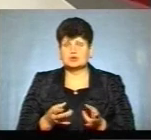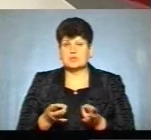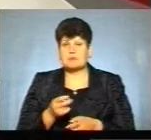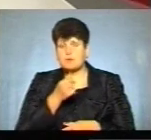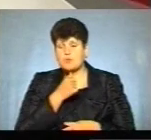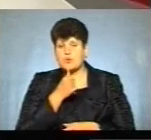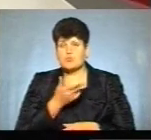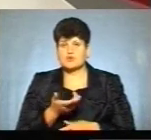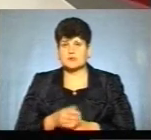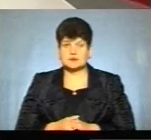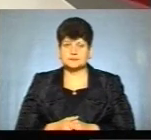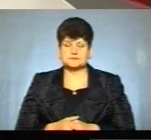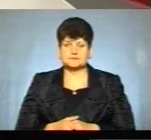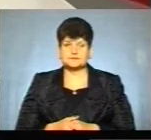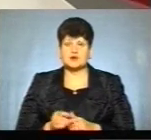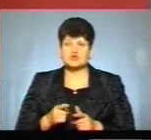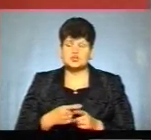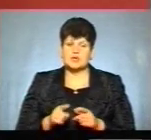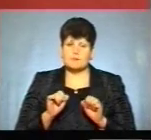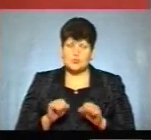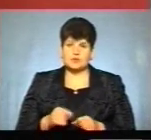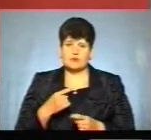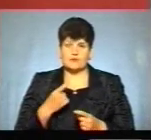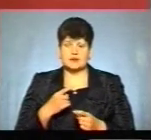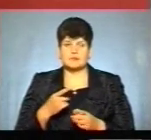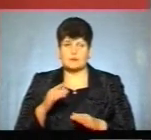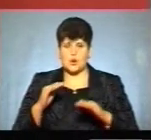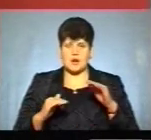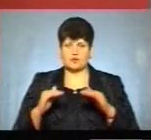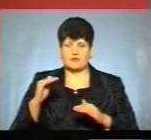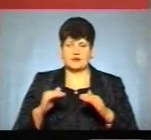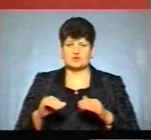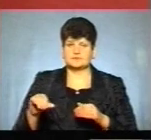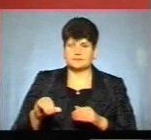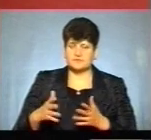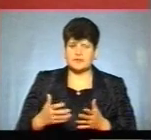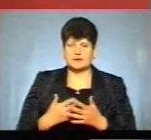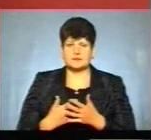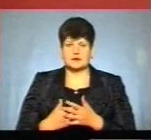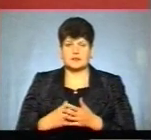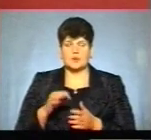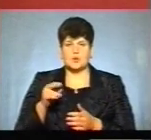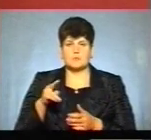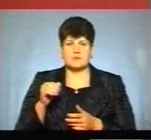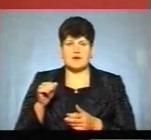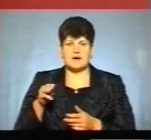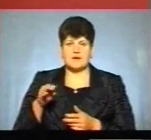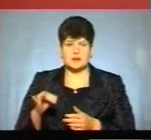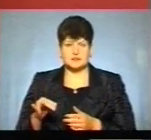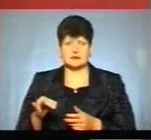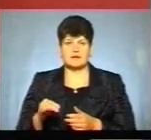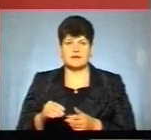пробувати. Чи можна говорити про якесь рангування? Що шкідливіше? Для прикладу, ті самі опіати, алкоголь,